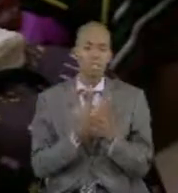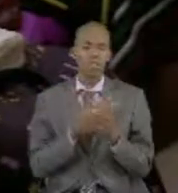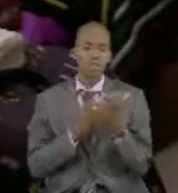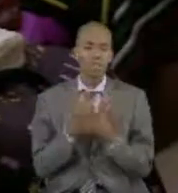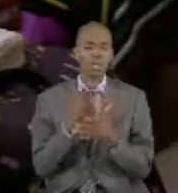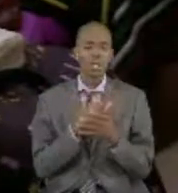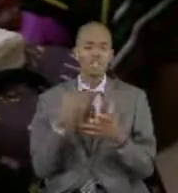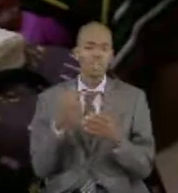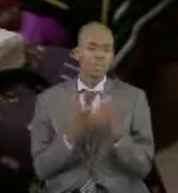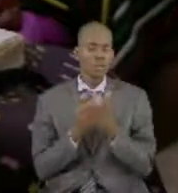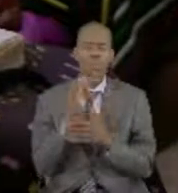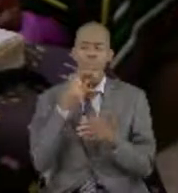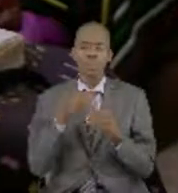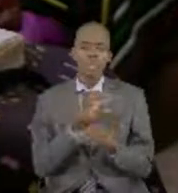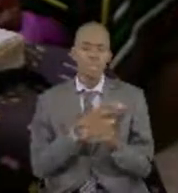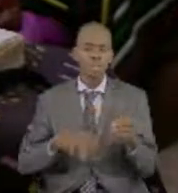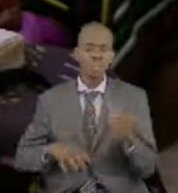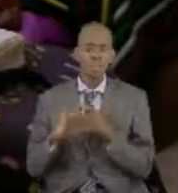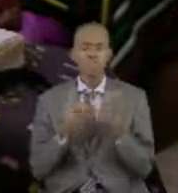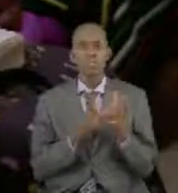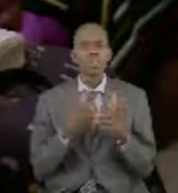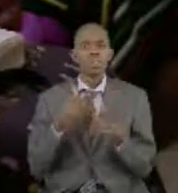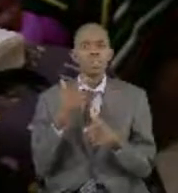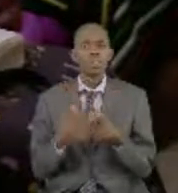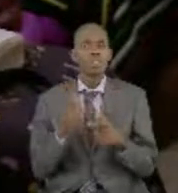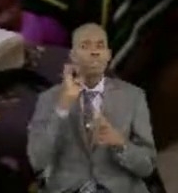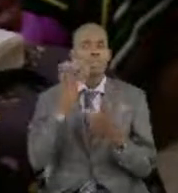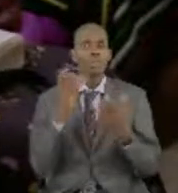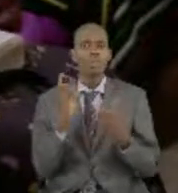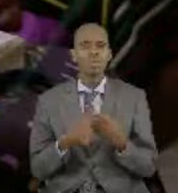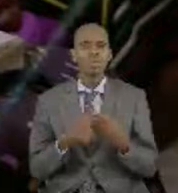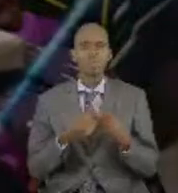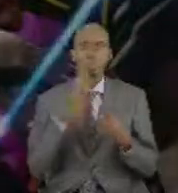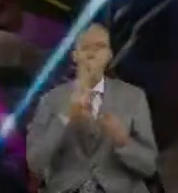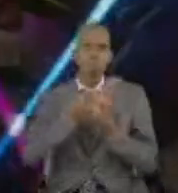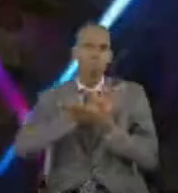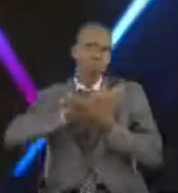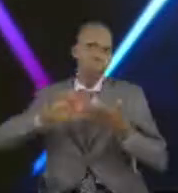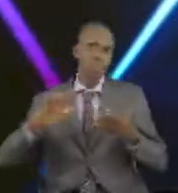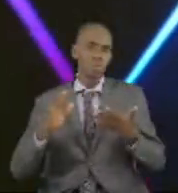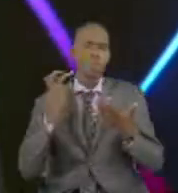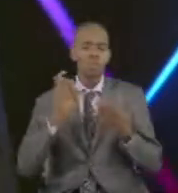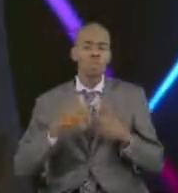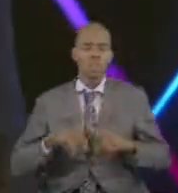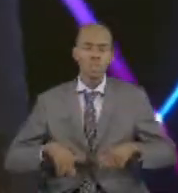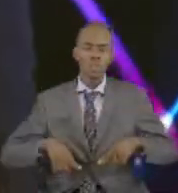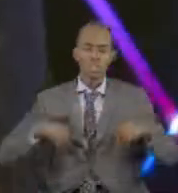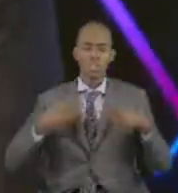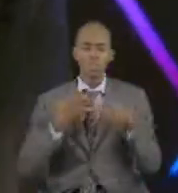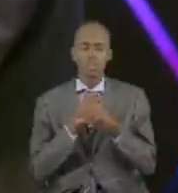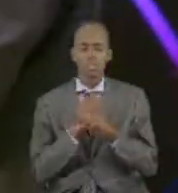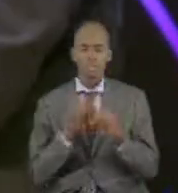si conformément à la vérité qui est en Jésus-Christ, vous voulez vivre pur, irrépréhensible, vous voulez vivre